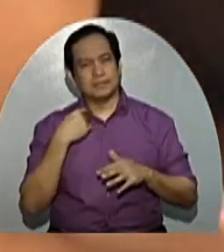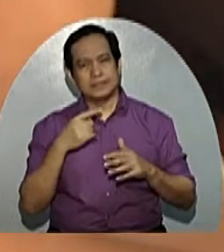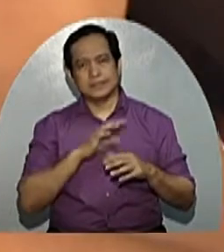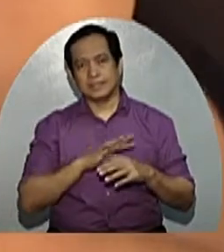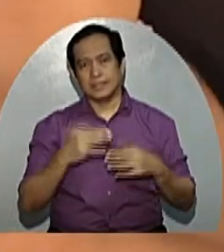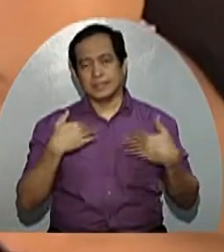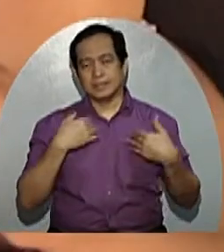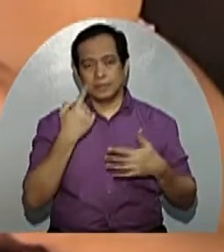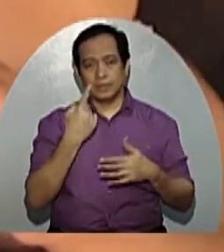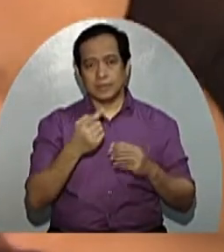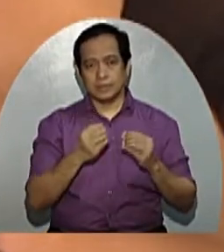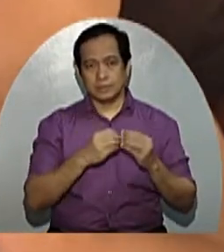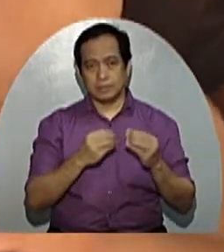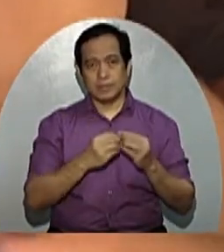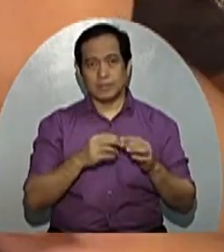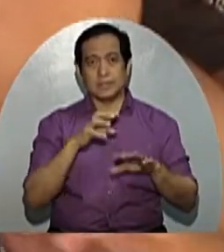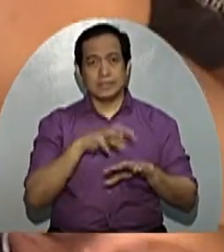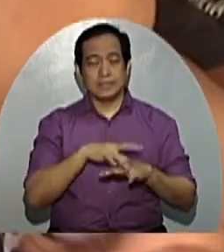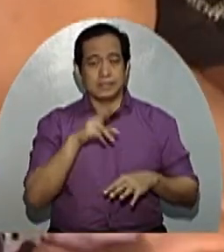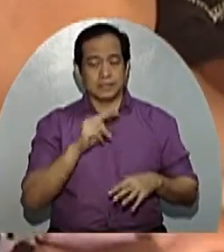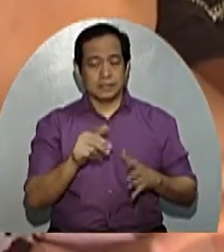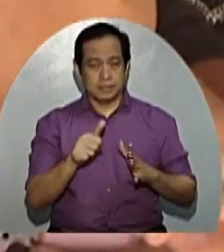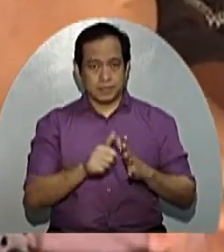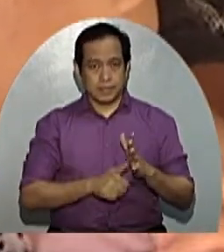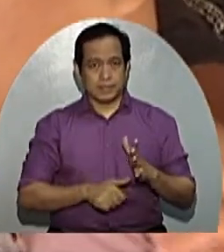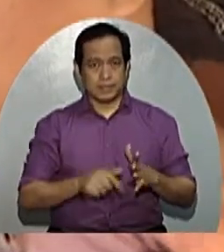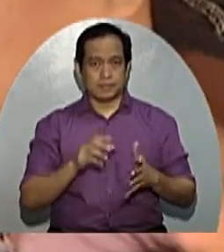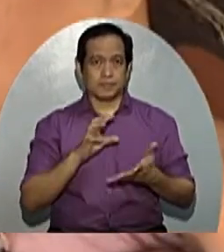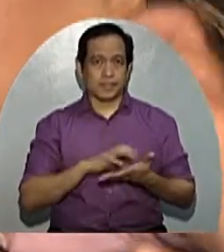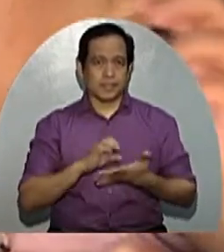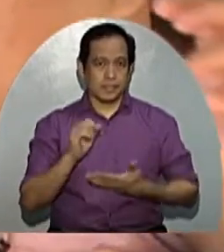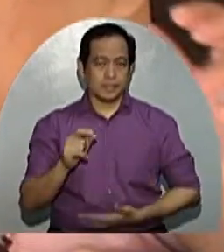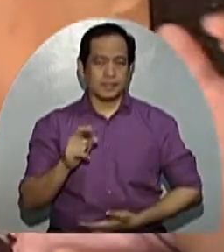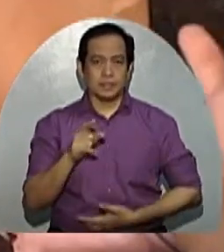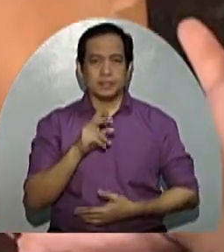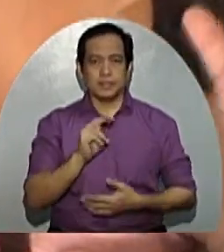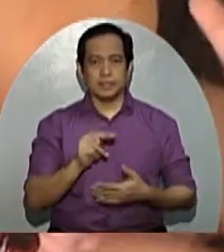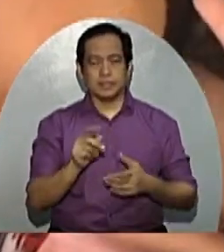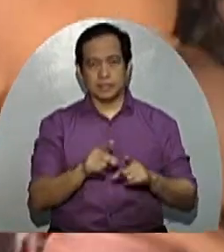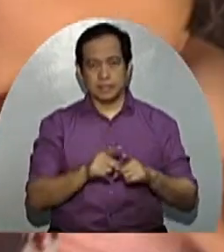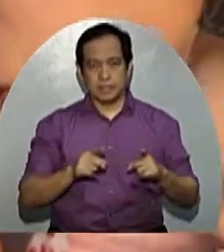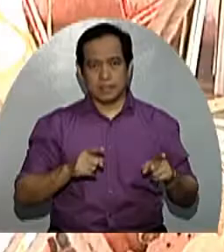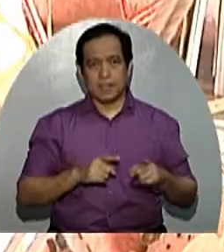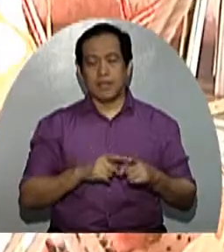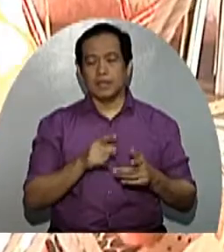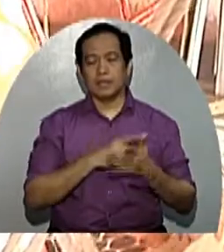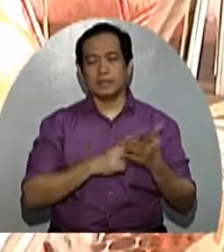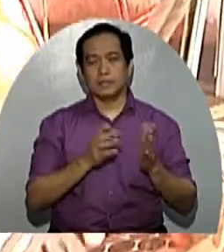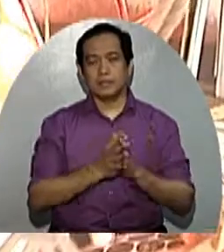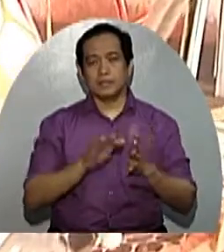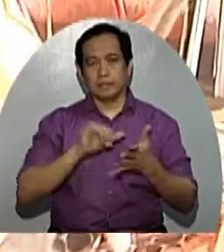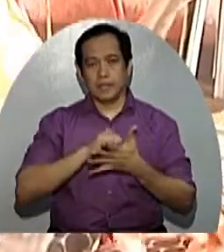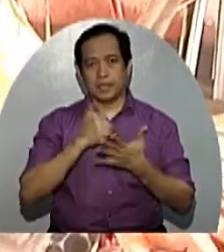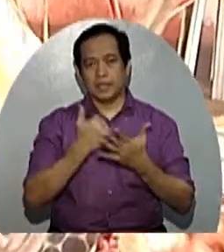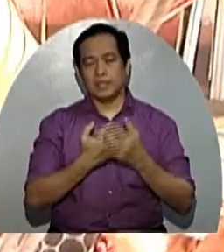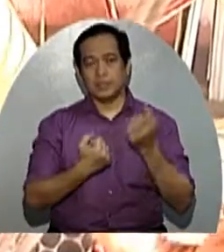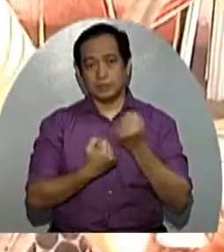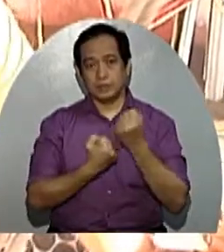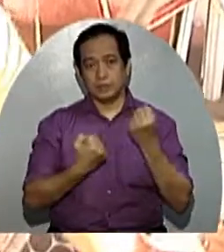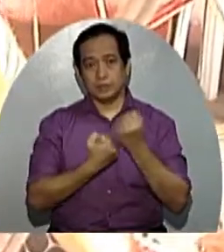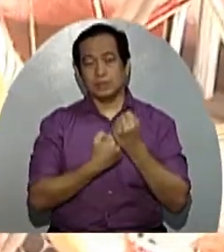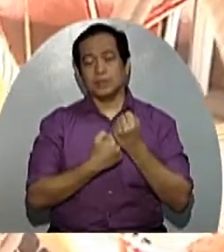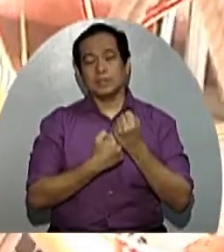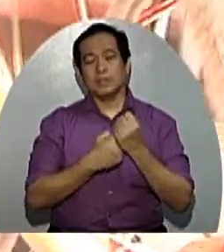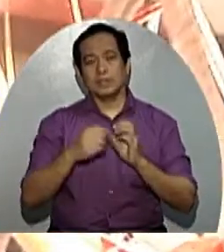may natira pang isang bukol na dapat ding operahan at tanggalin. Kakailanganin pa rin ang malaking halaga para tustusan